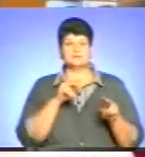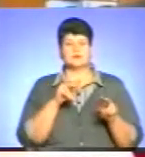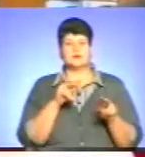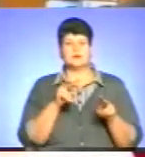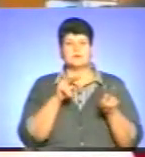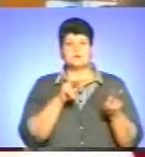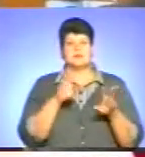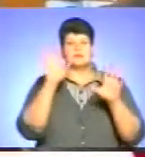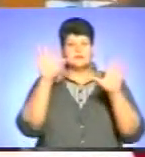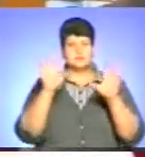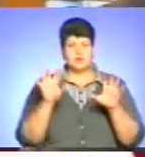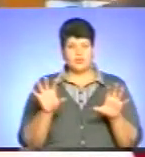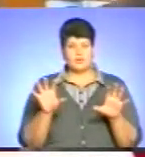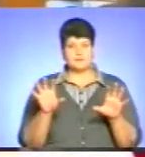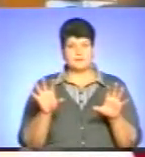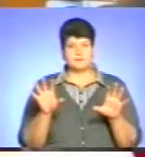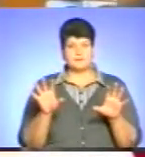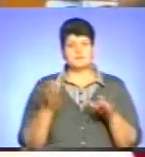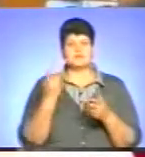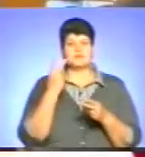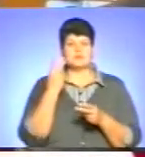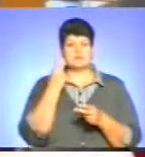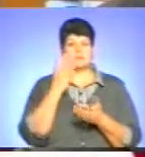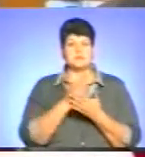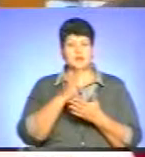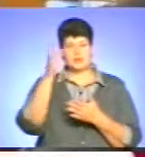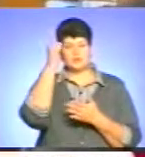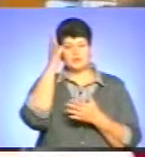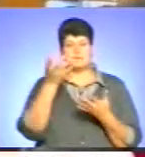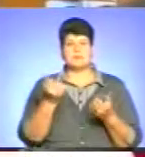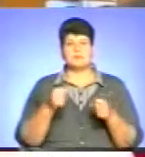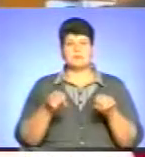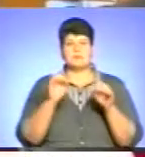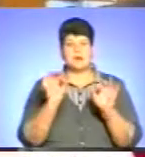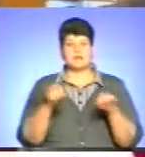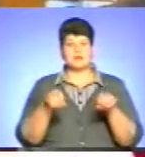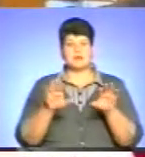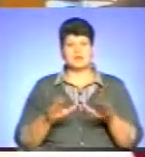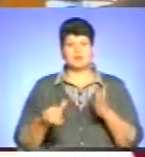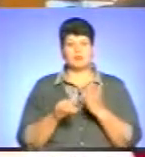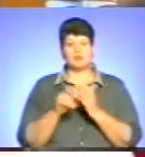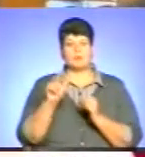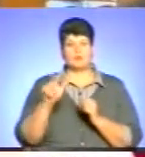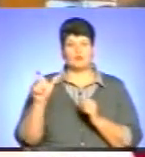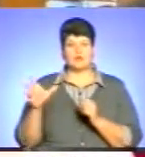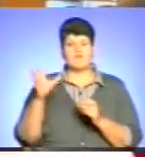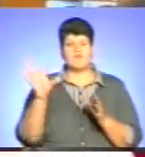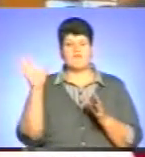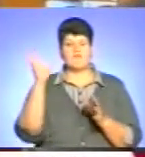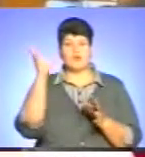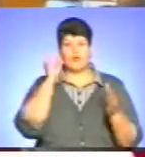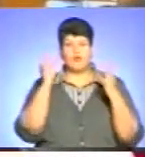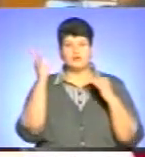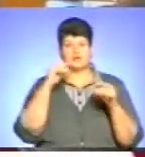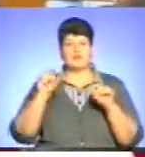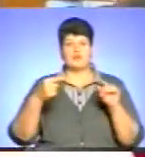закону, щоб ви завжди мали мудрість приймати правильні рішення, допомагати людям, враховуючи вимоги діючого